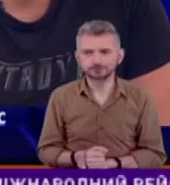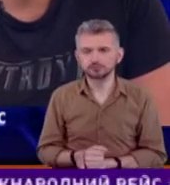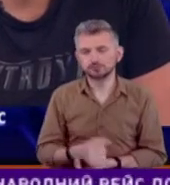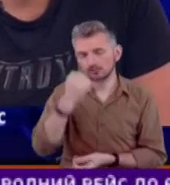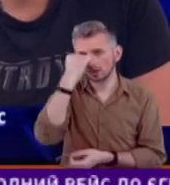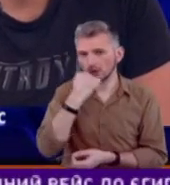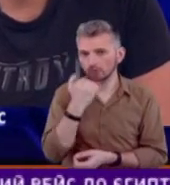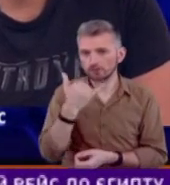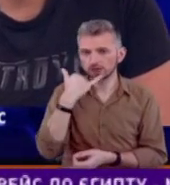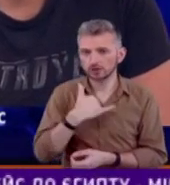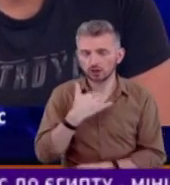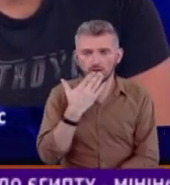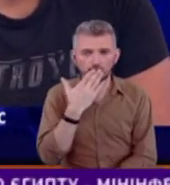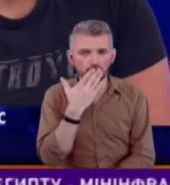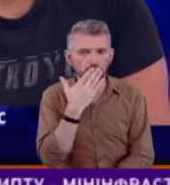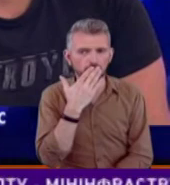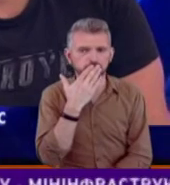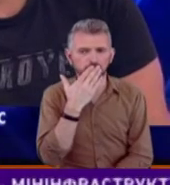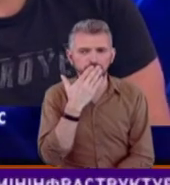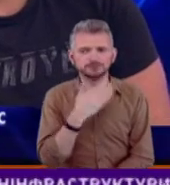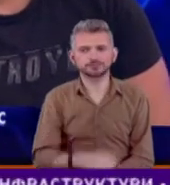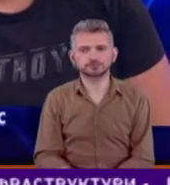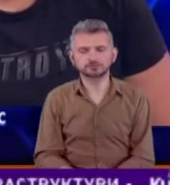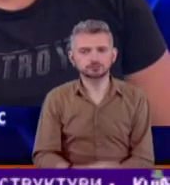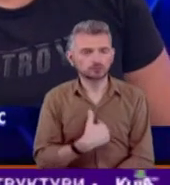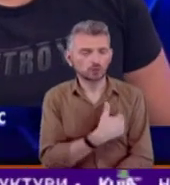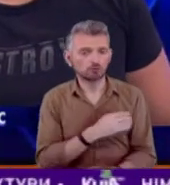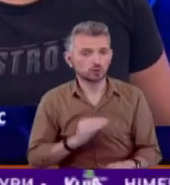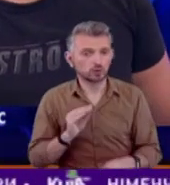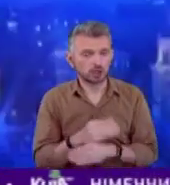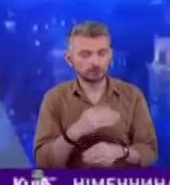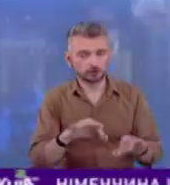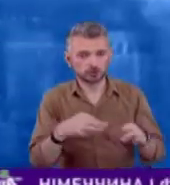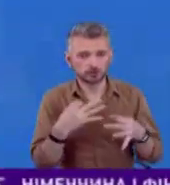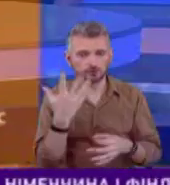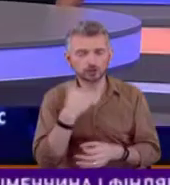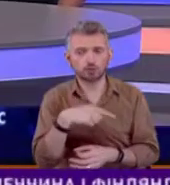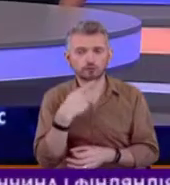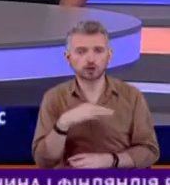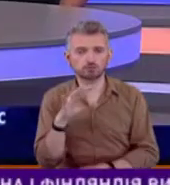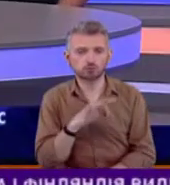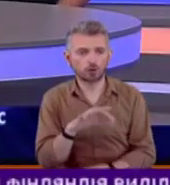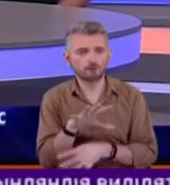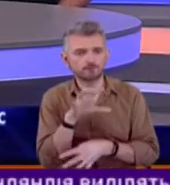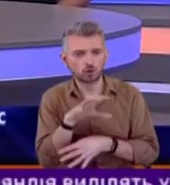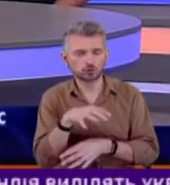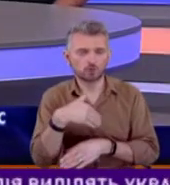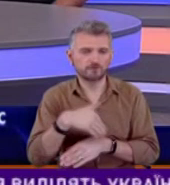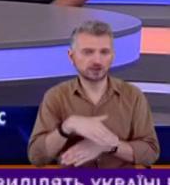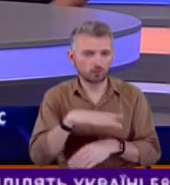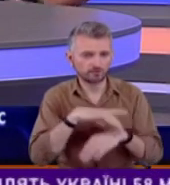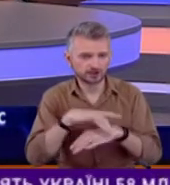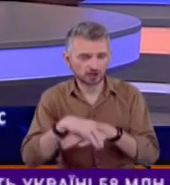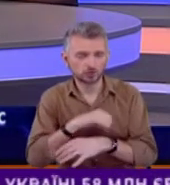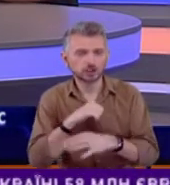Дякуємо вам за дзвінок. Дякуємо. Спасибі великі. Хотів би додати, з вашого дозволу, коли ми говоримо про фото-відеофіксацію, в